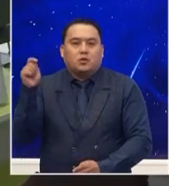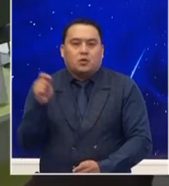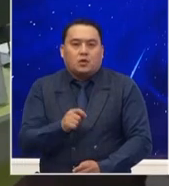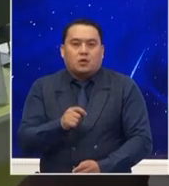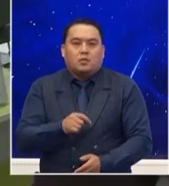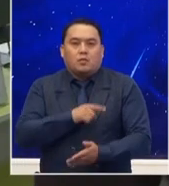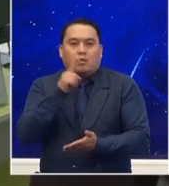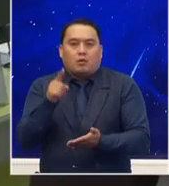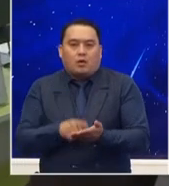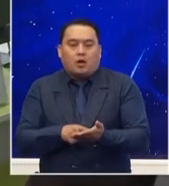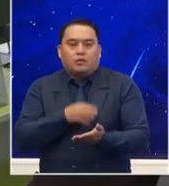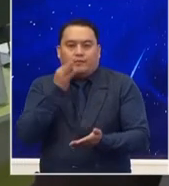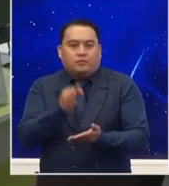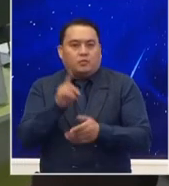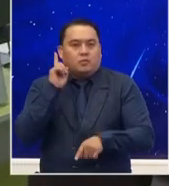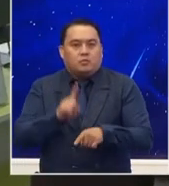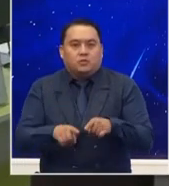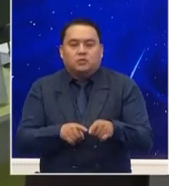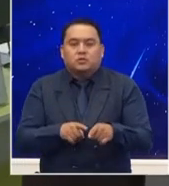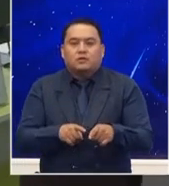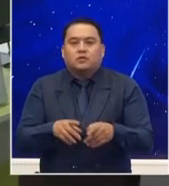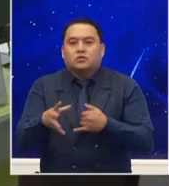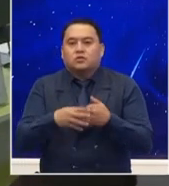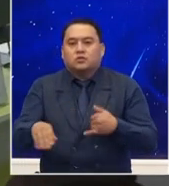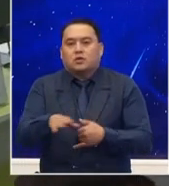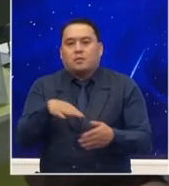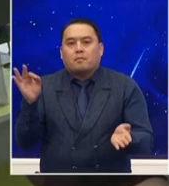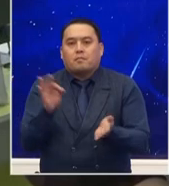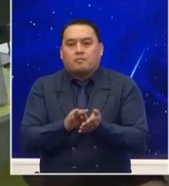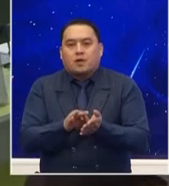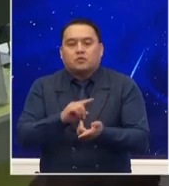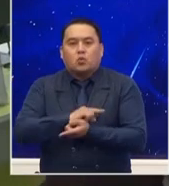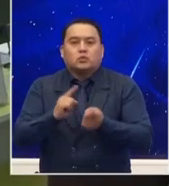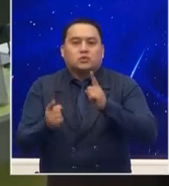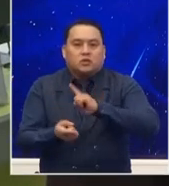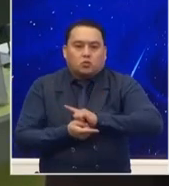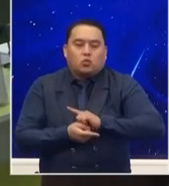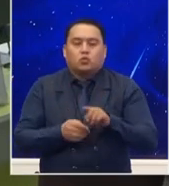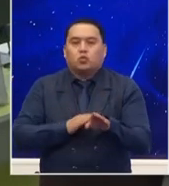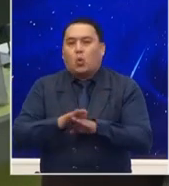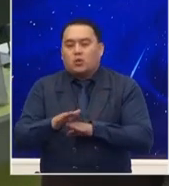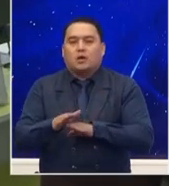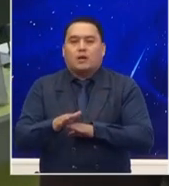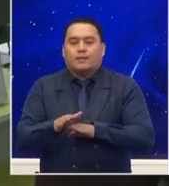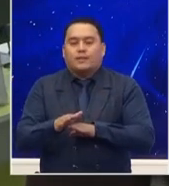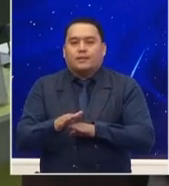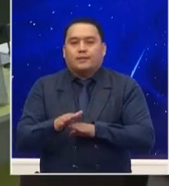алдым. Жан сервистік осы жер учаскесінің мақсатын өзгертуге толық қала мағлұмат